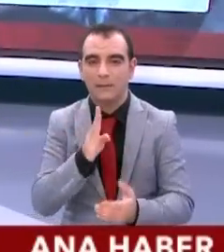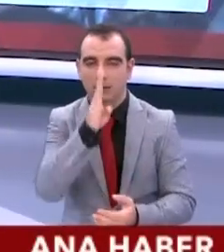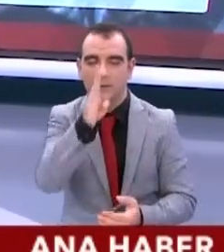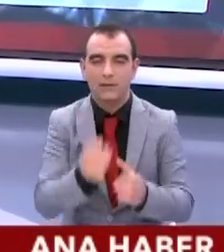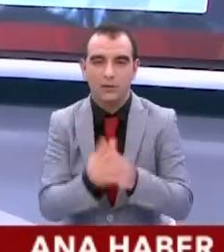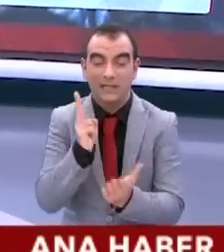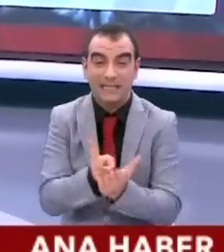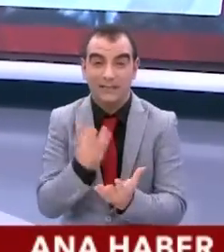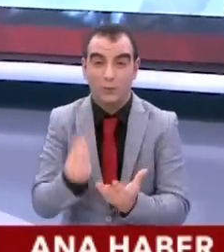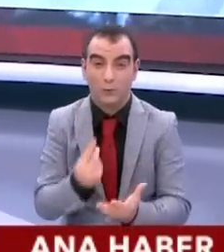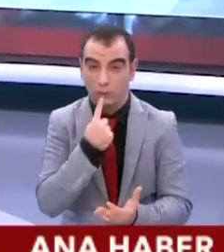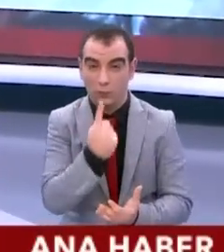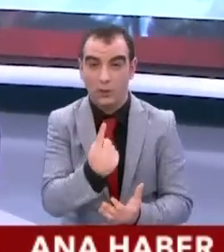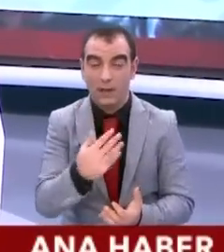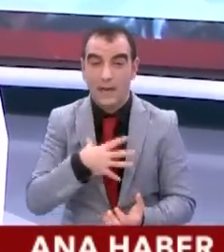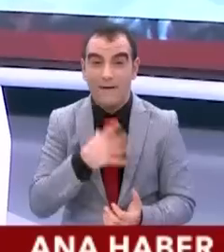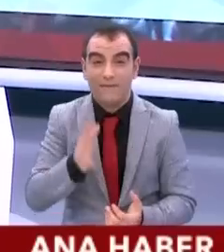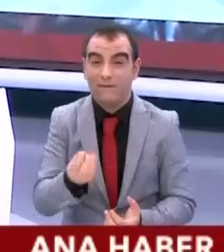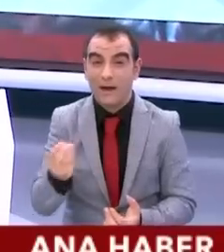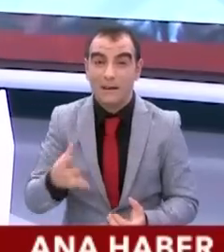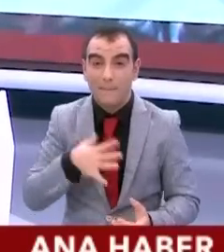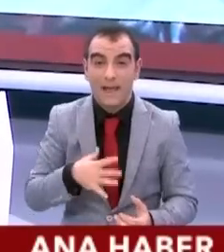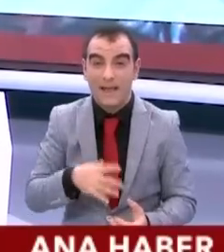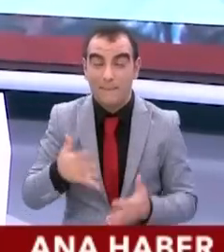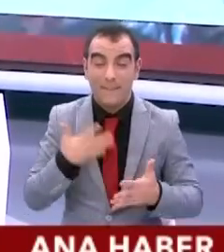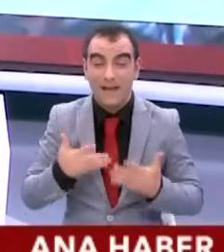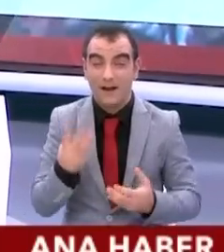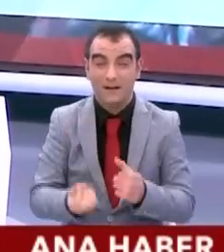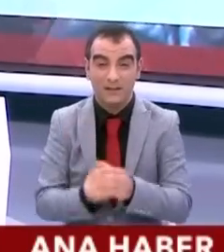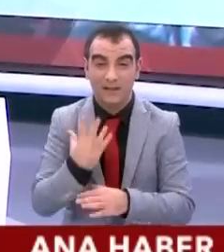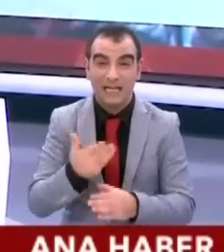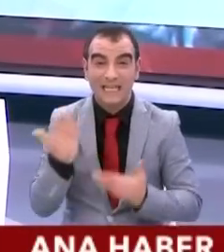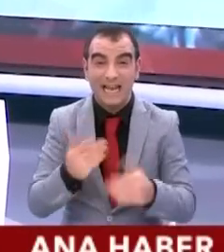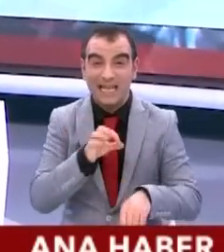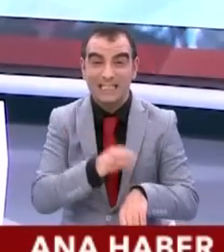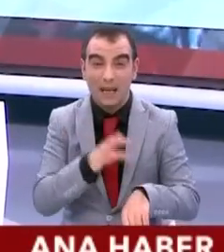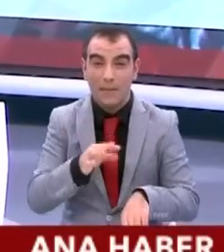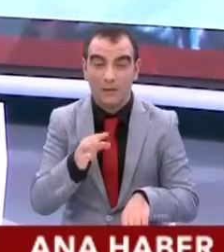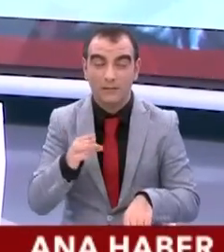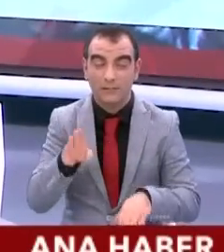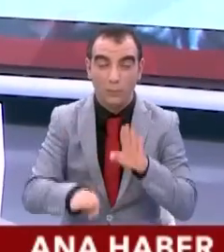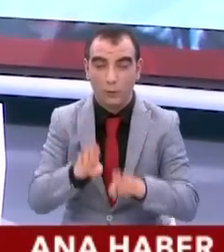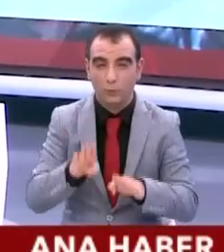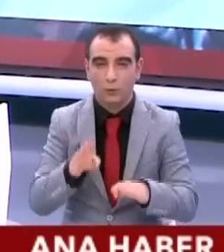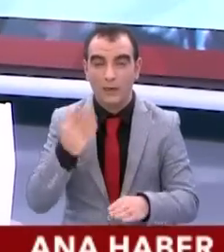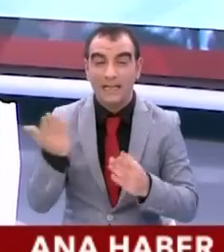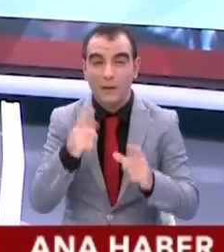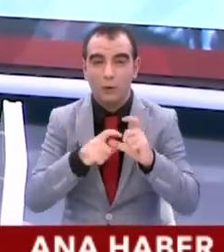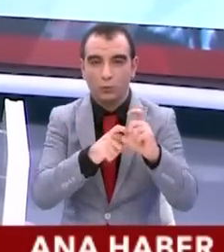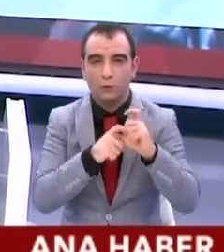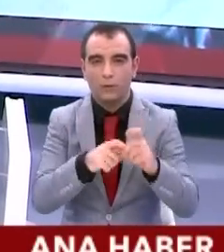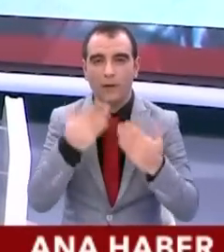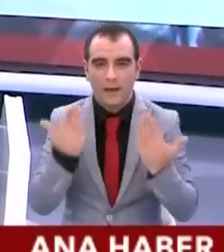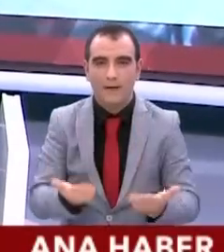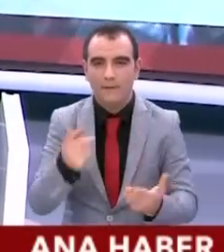haberciliğin 5n1kından en çok merak edilen boyutu eyt'nin ne zaman boyutu Dolayısıyla ne zaman sorusunu da tabii